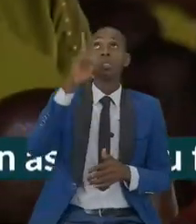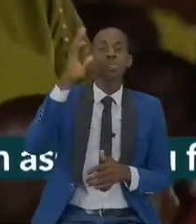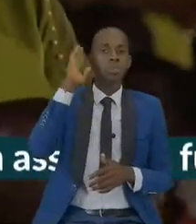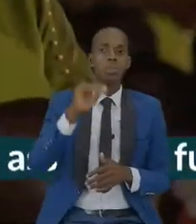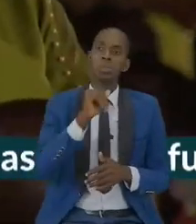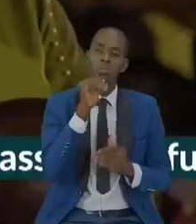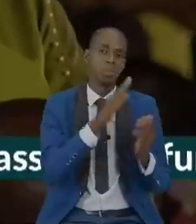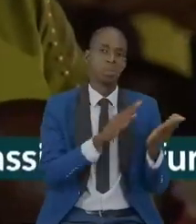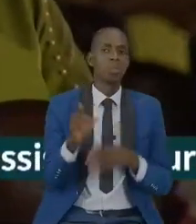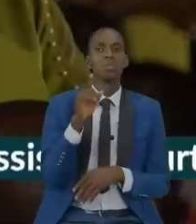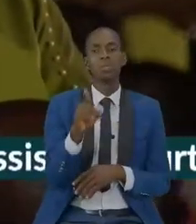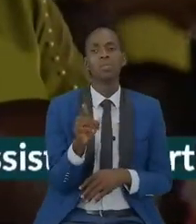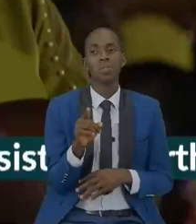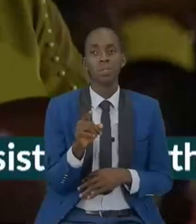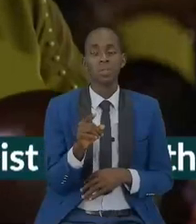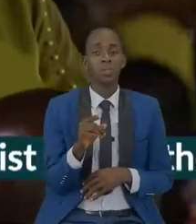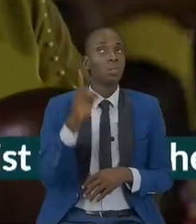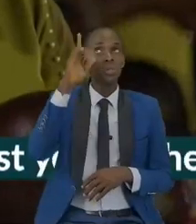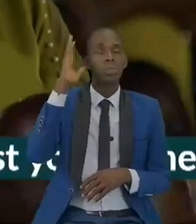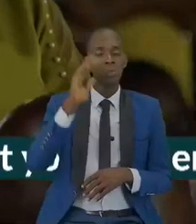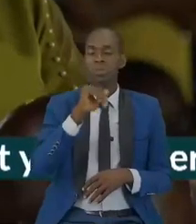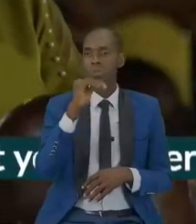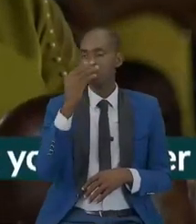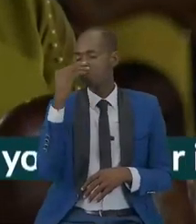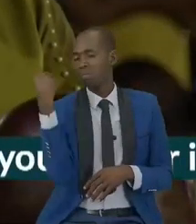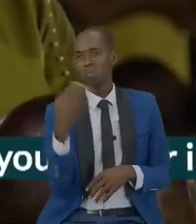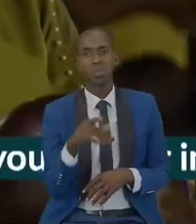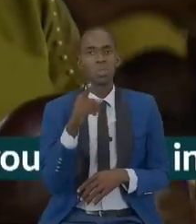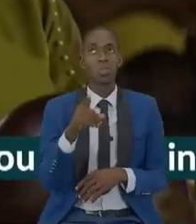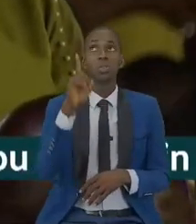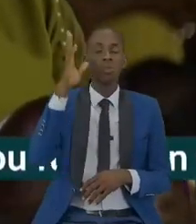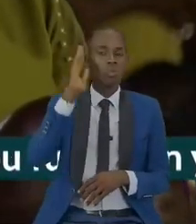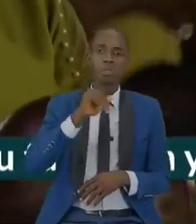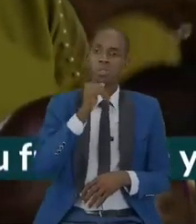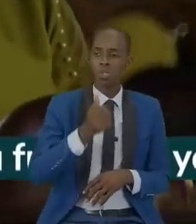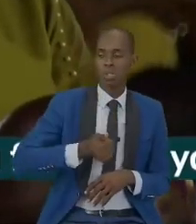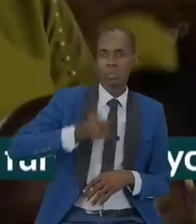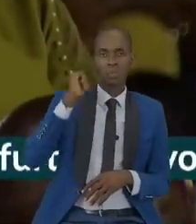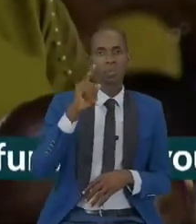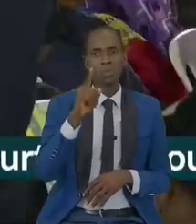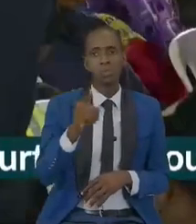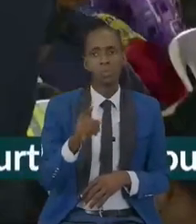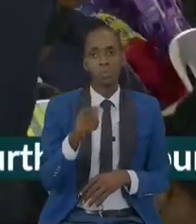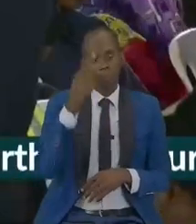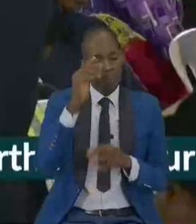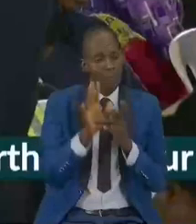te détournes du mal. Le Seigneur ne te rejettera pas, car